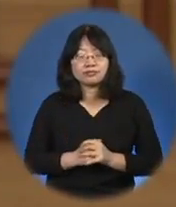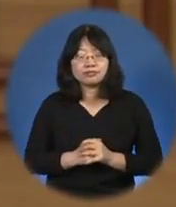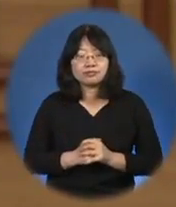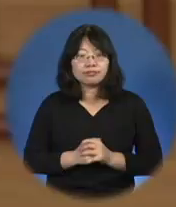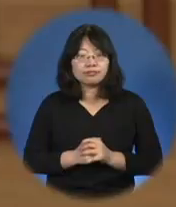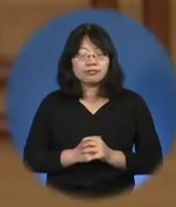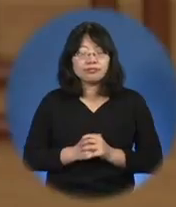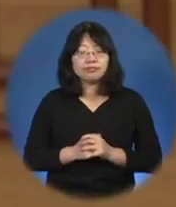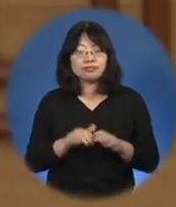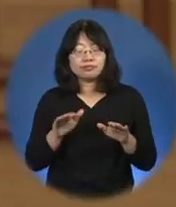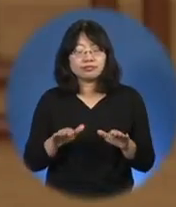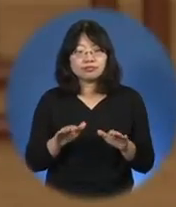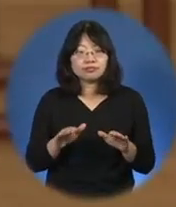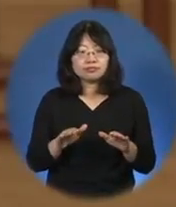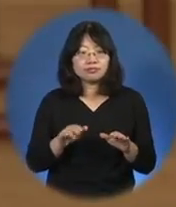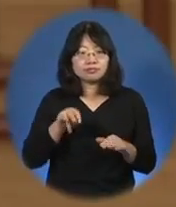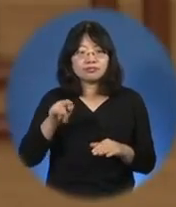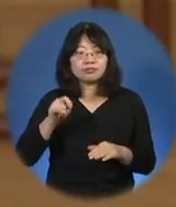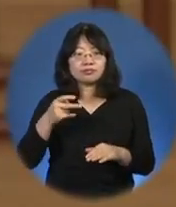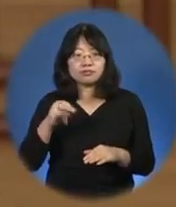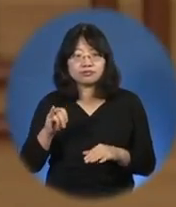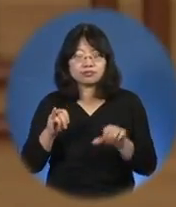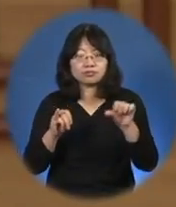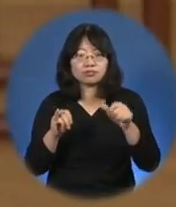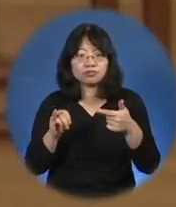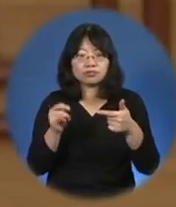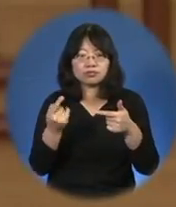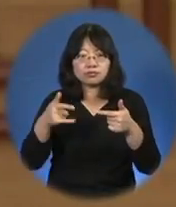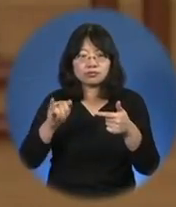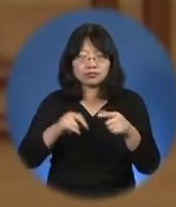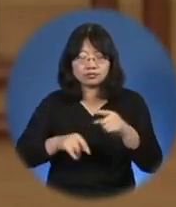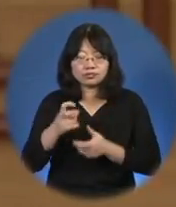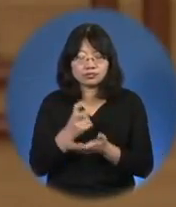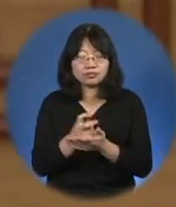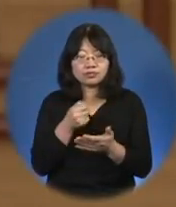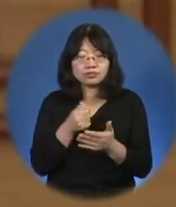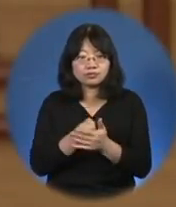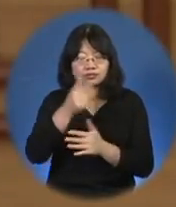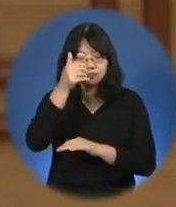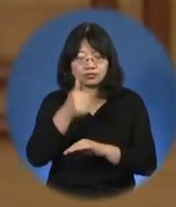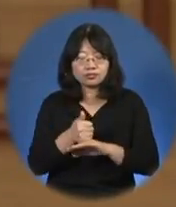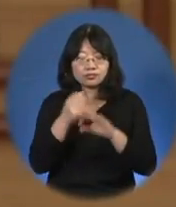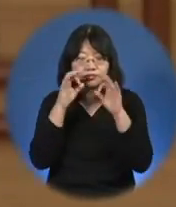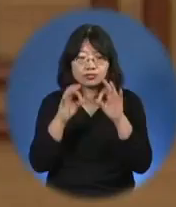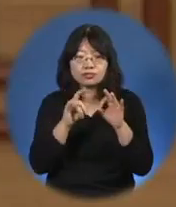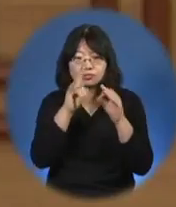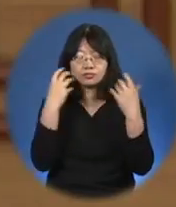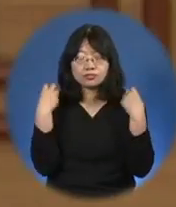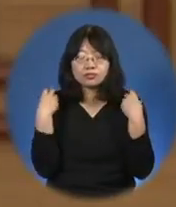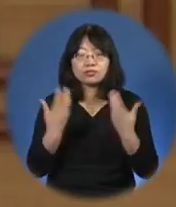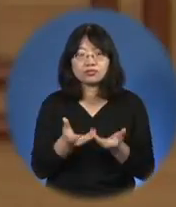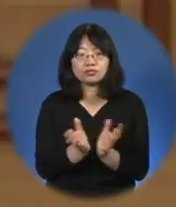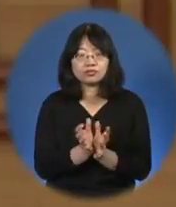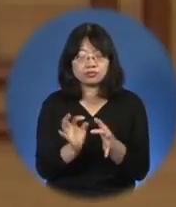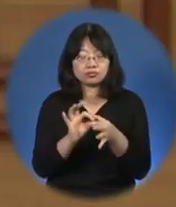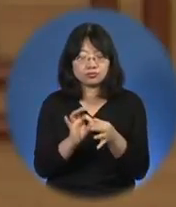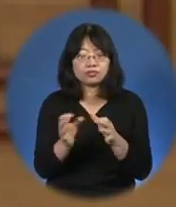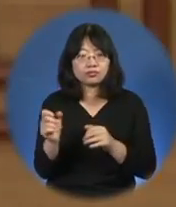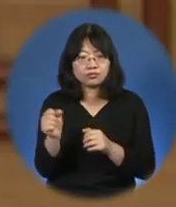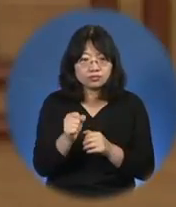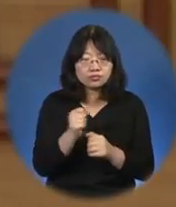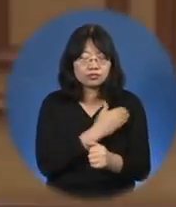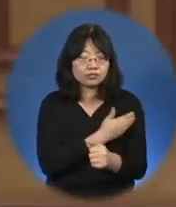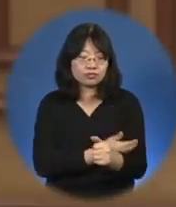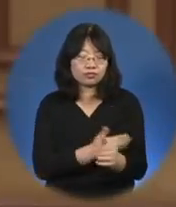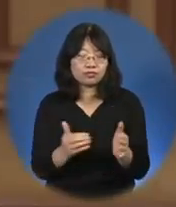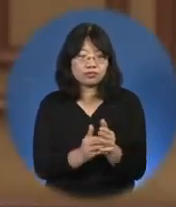그러니까 이번에 신고리 5.6호기의 정책 결정은 최종적으로 정부 부처가 갖는 정부의